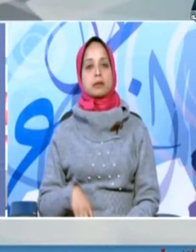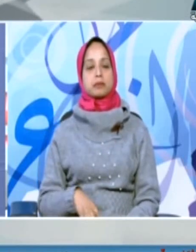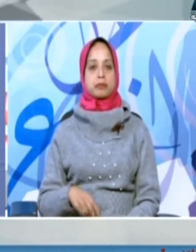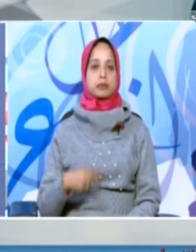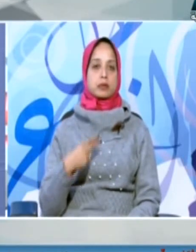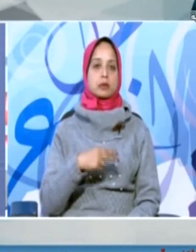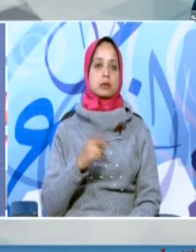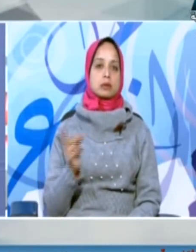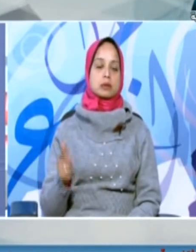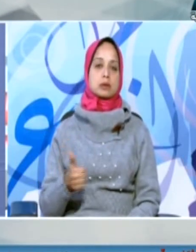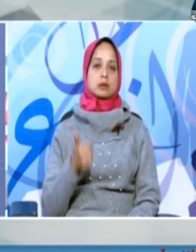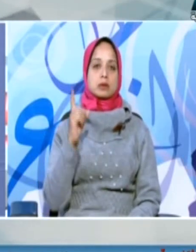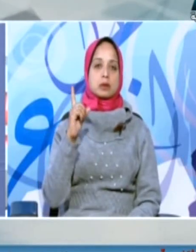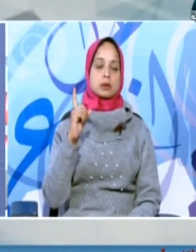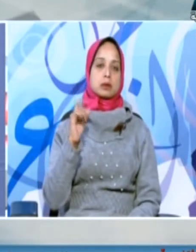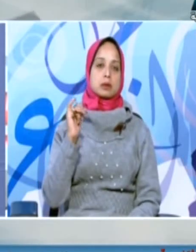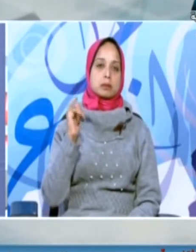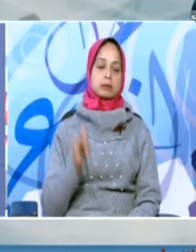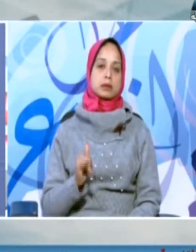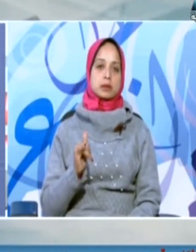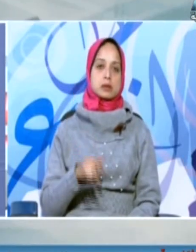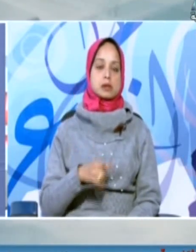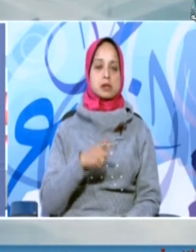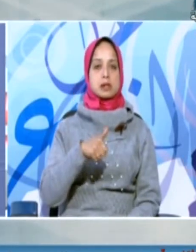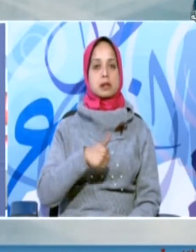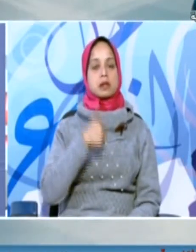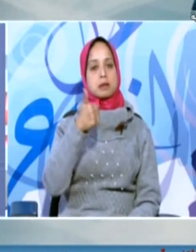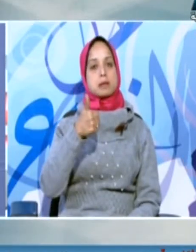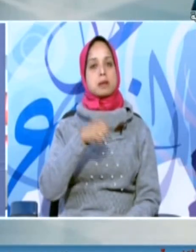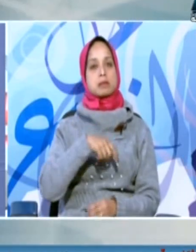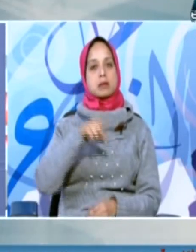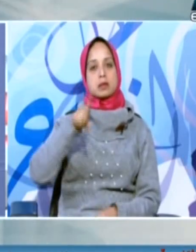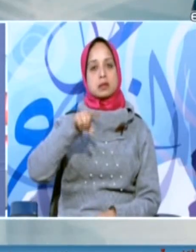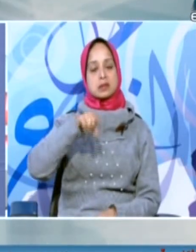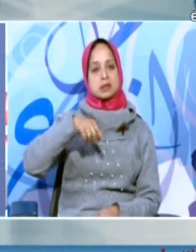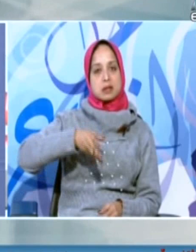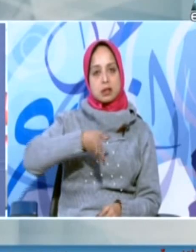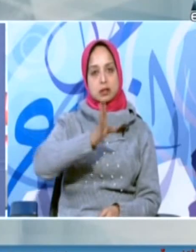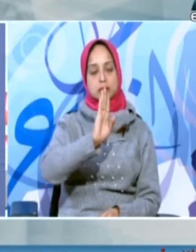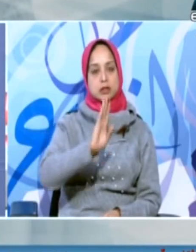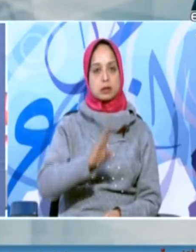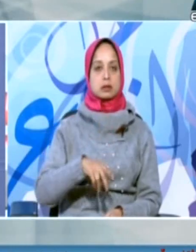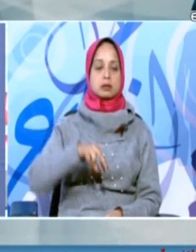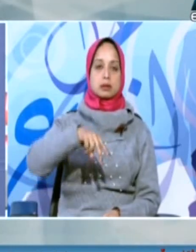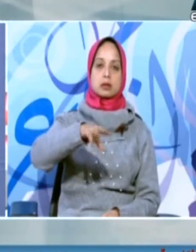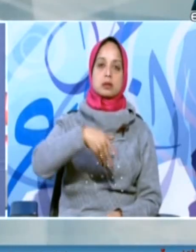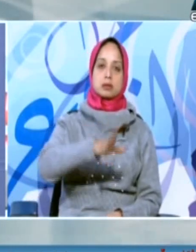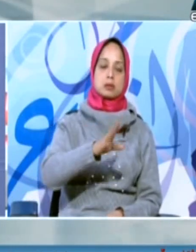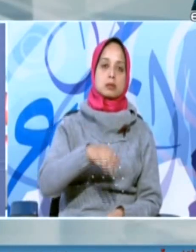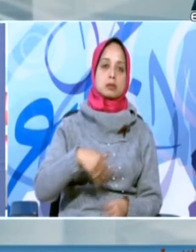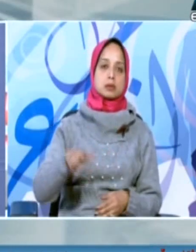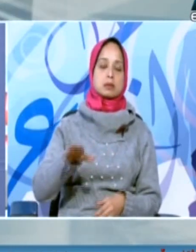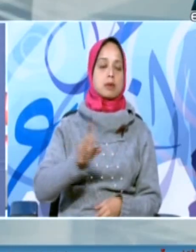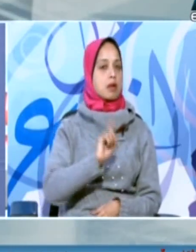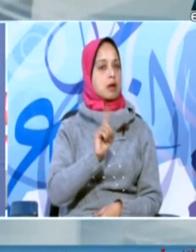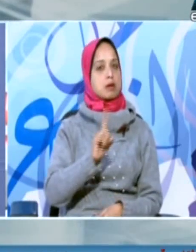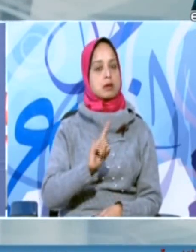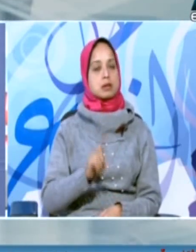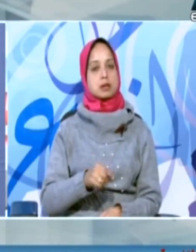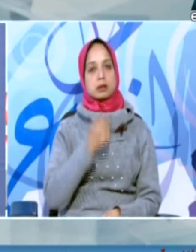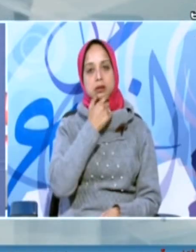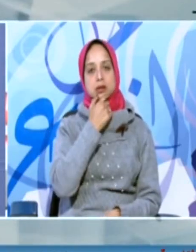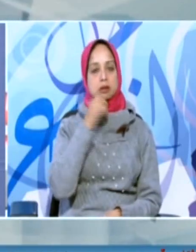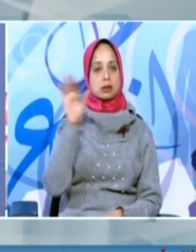دي هتسيبه وتمشي يا فاطمة؟ لا طبعا. هل عرابي لو نجح في الثورة كانت انجلترا احتلت مصر؟